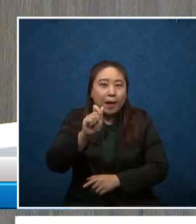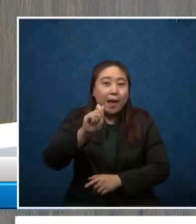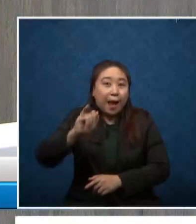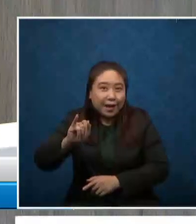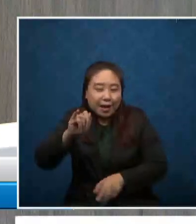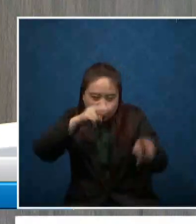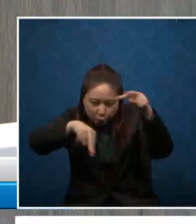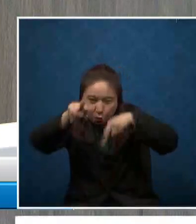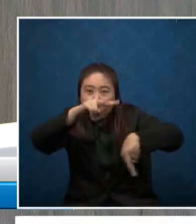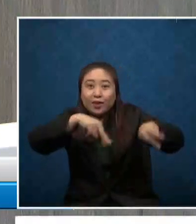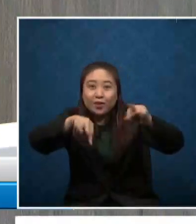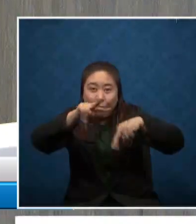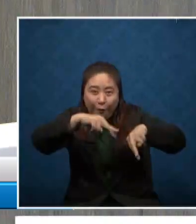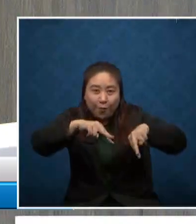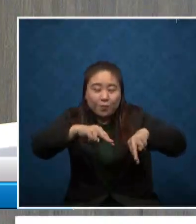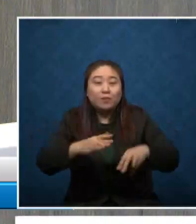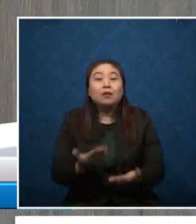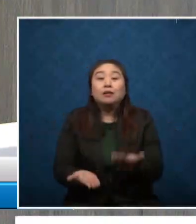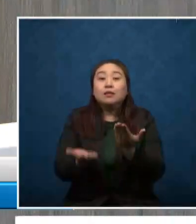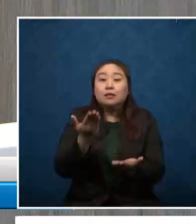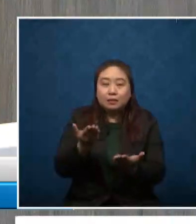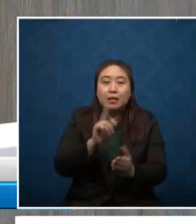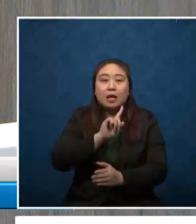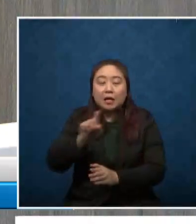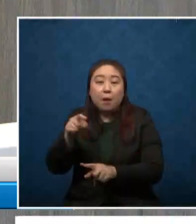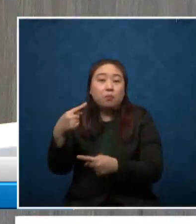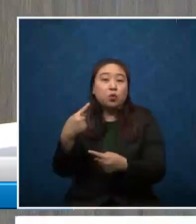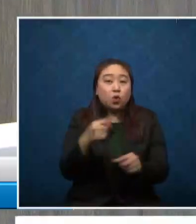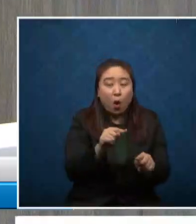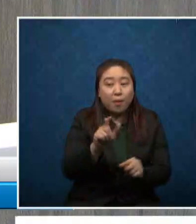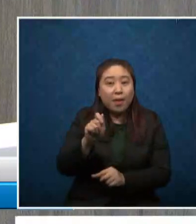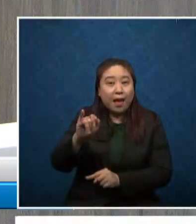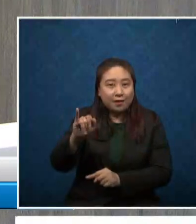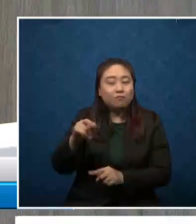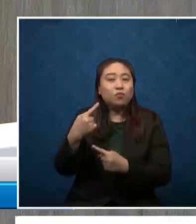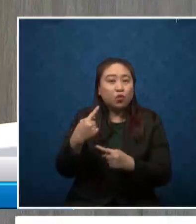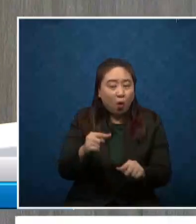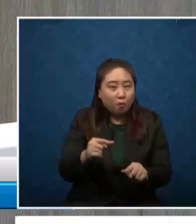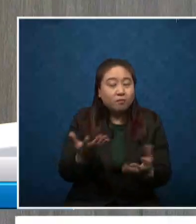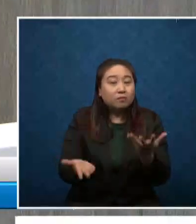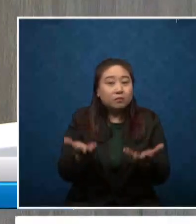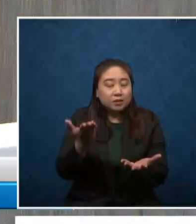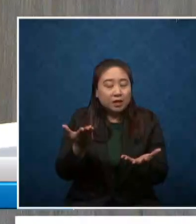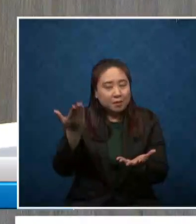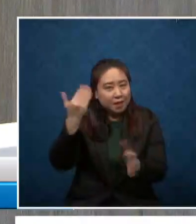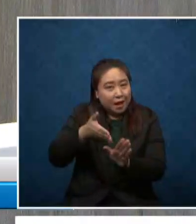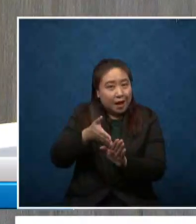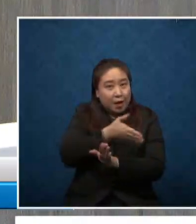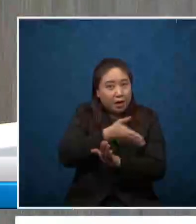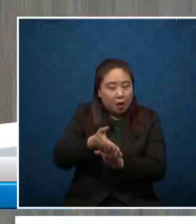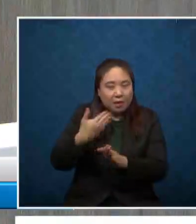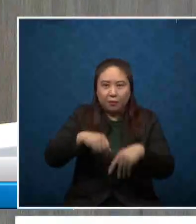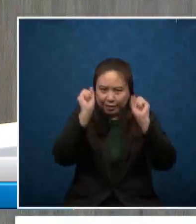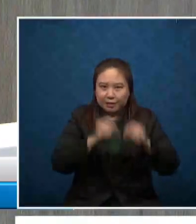ไม่กทงการให้ AI ช่วยตอบบางครับางครว่านมอะไรวินิแรตัสินไปแล้วจะโดยกรรการหรอโยผู้วากัแล้แต